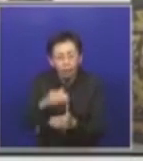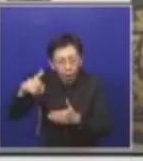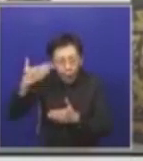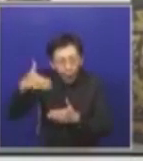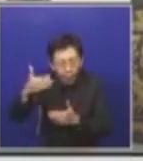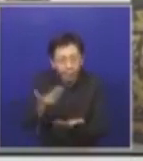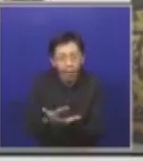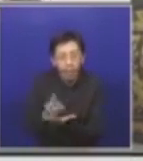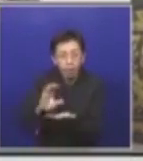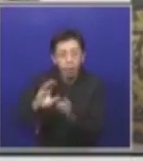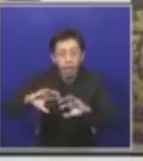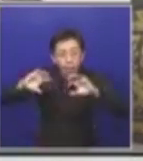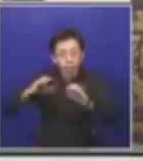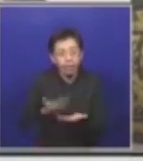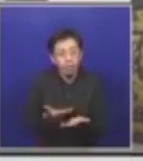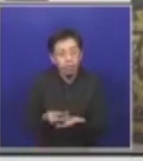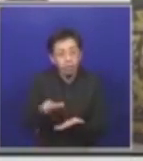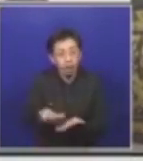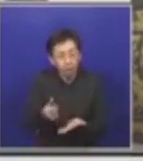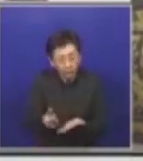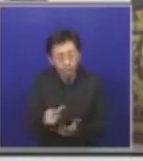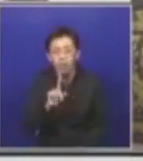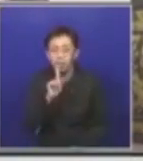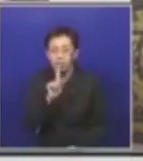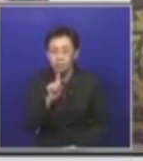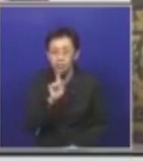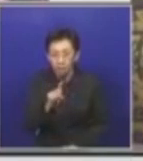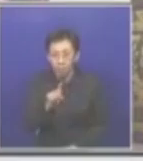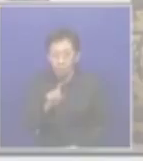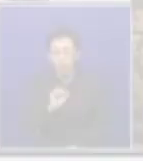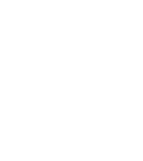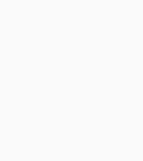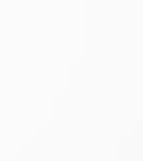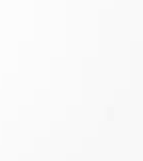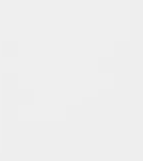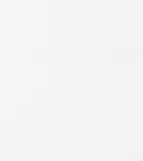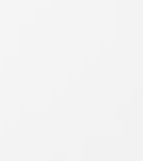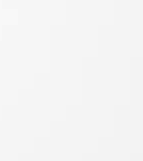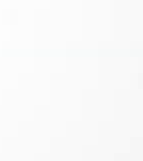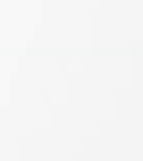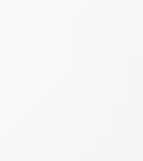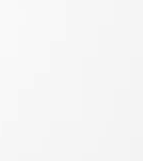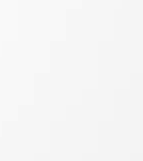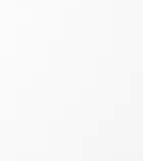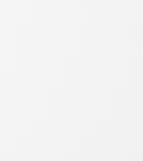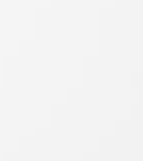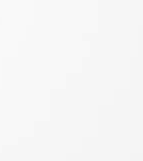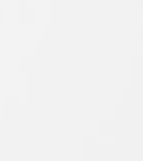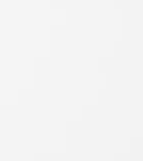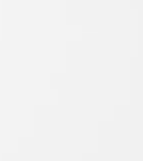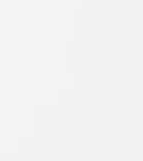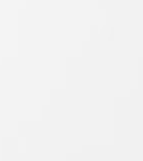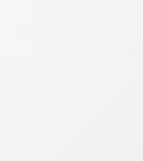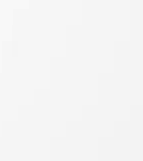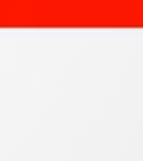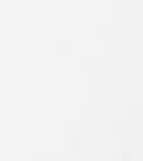ารถใช้งบประมาณปกติได้อันนี้ก็จะต้องซักถามและเพื่อนก็พูดกันมาแล้ว ถ้าชอบคลิปนี้อย่าลืมกดติด